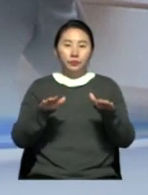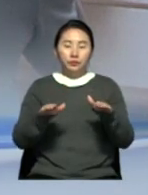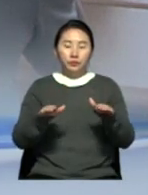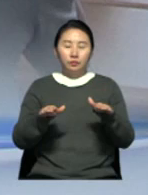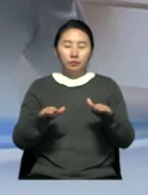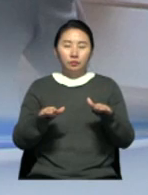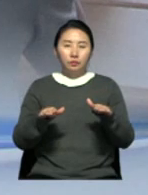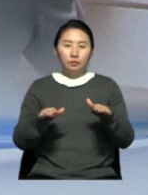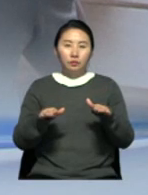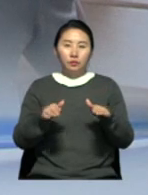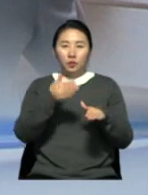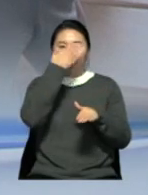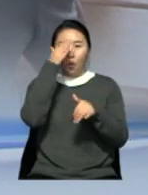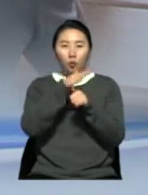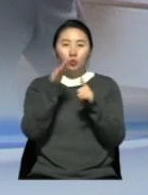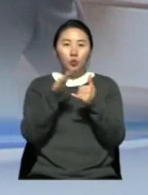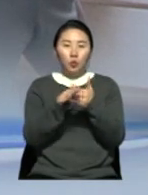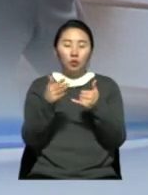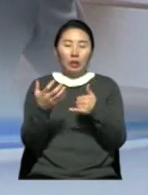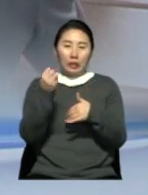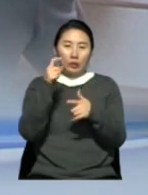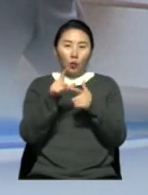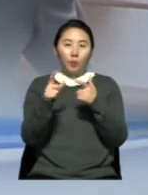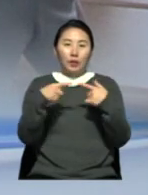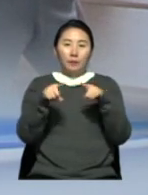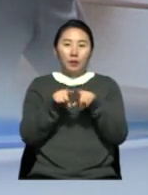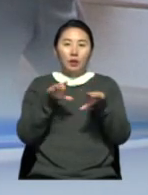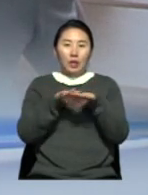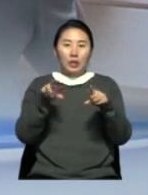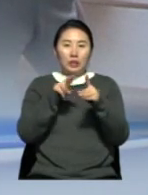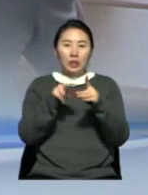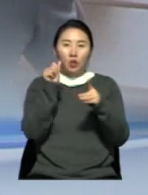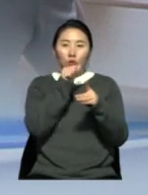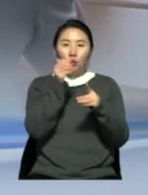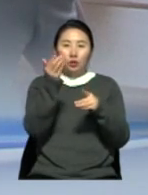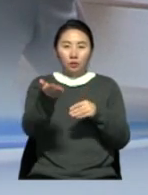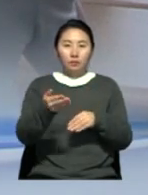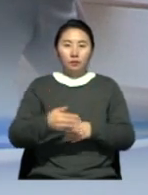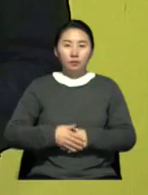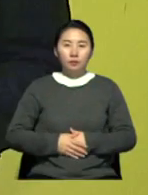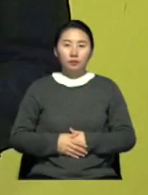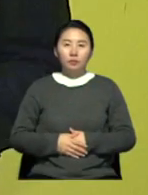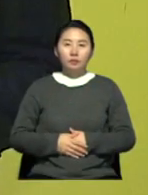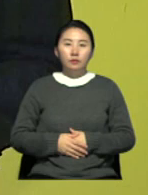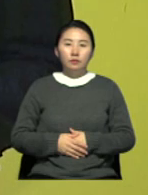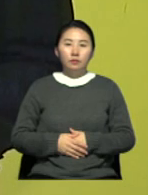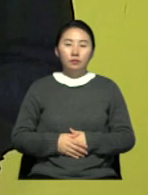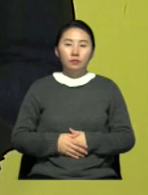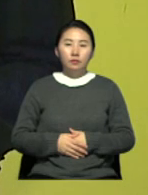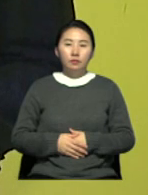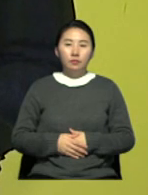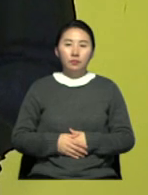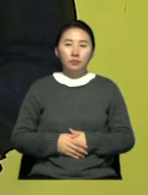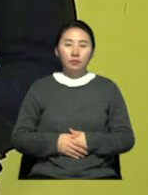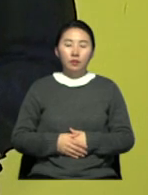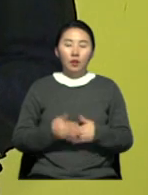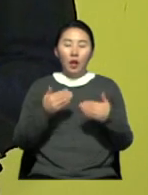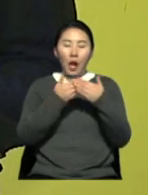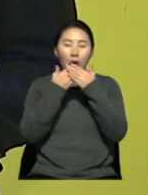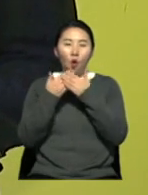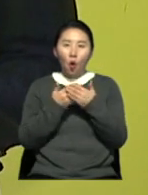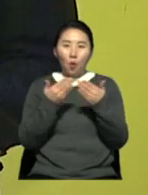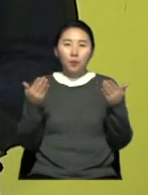이지용 기자 황금 요소의 선 청소년들의 가진 고민을 함께 풀어주는 센터를 소개합니다 학업과 진로